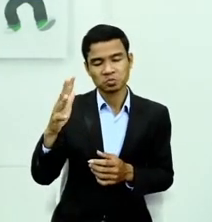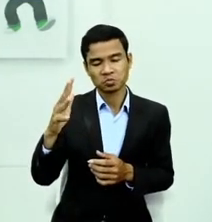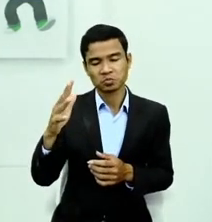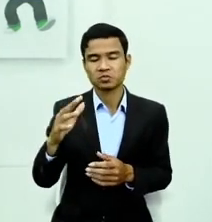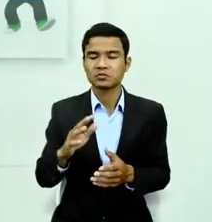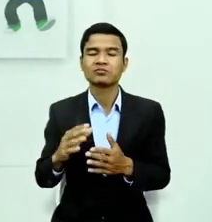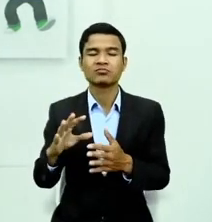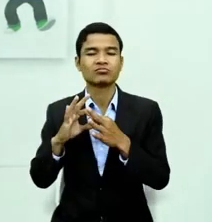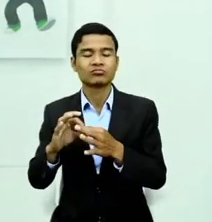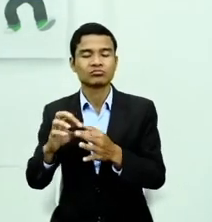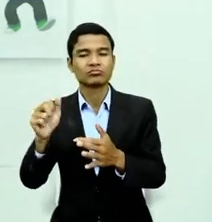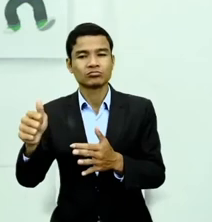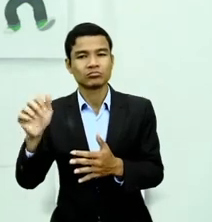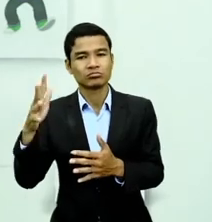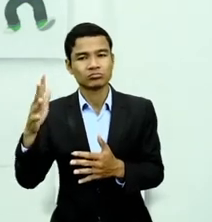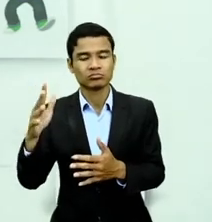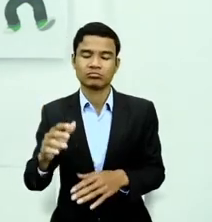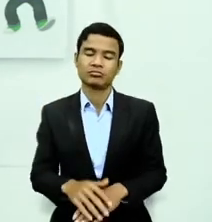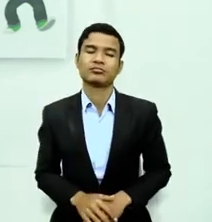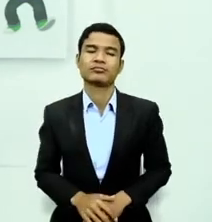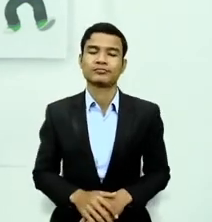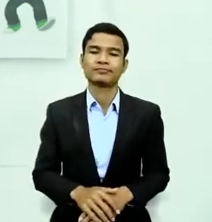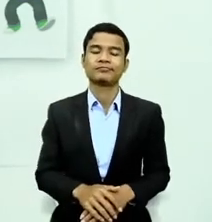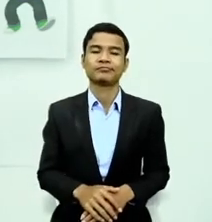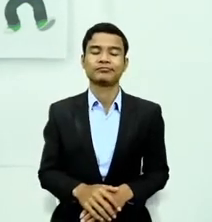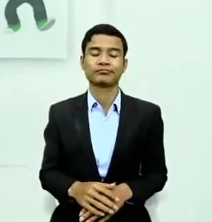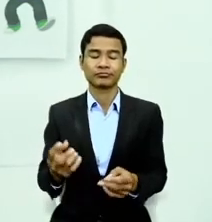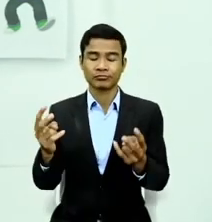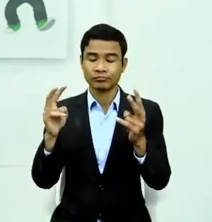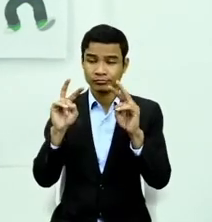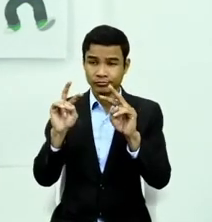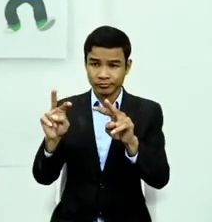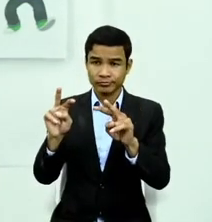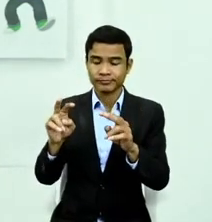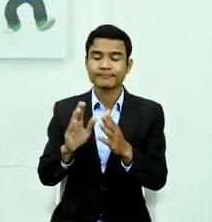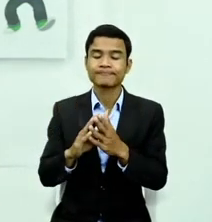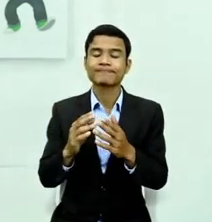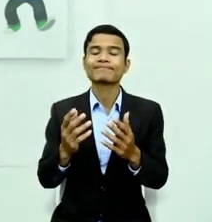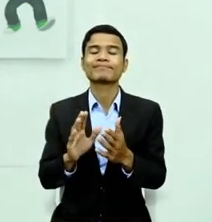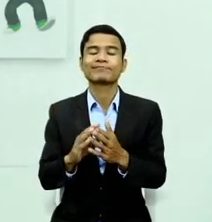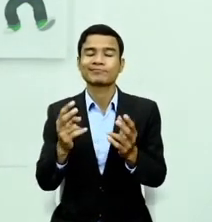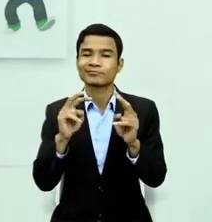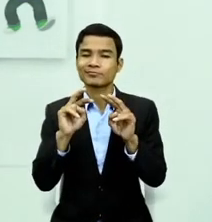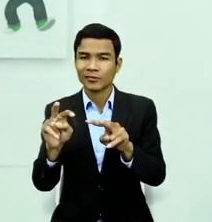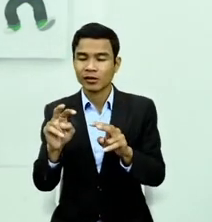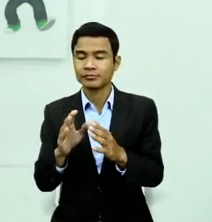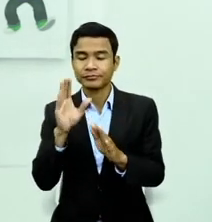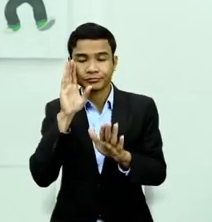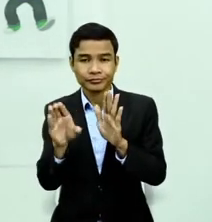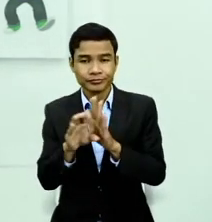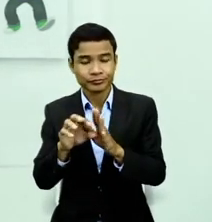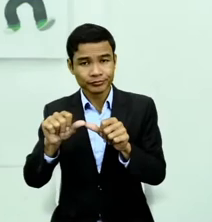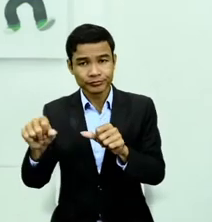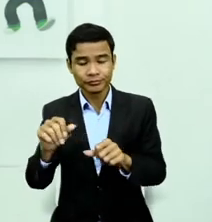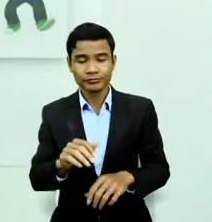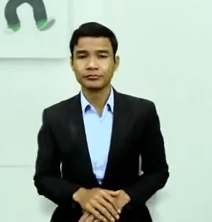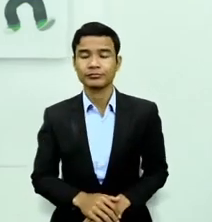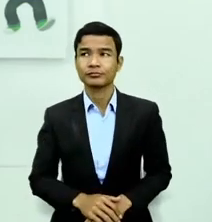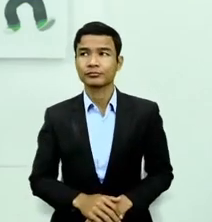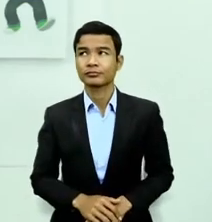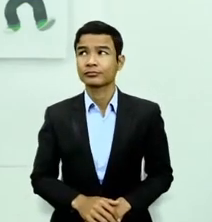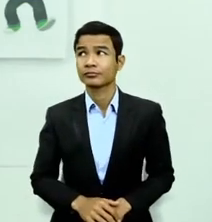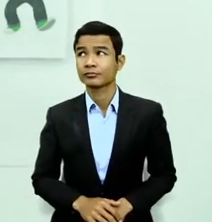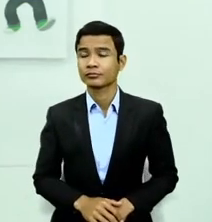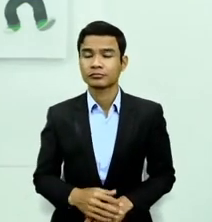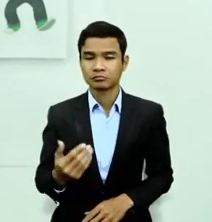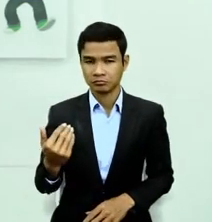chị tầm nè tầm nóng là ọt đài ta dẫn tư mơ rụp hiệp bằng tọa tiết chà rụp hiệp bằng tọa tiết ní chà